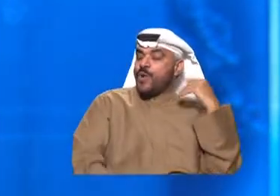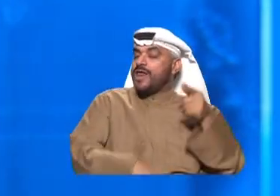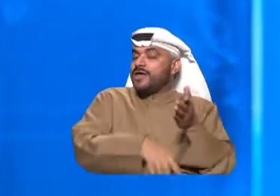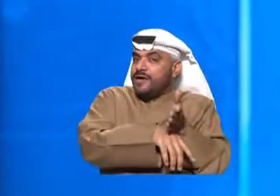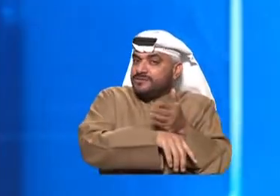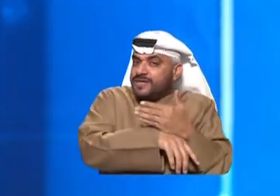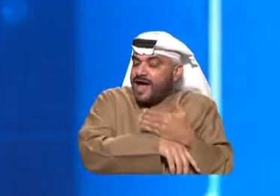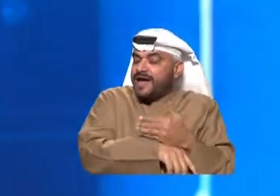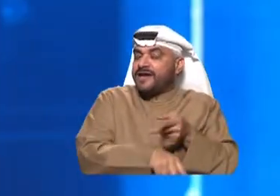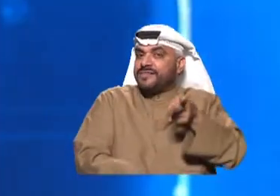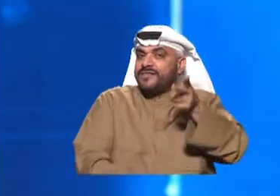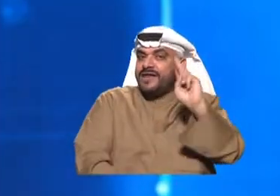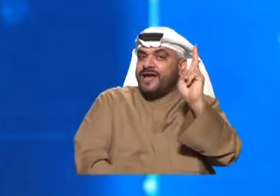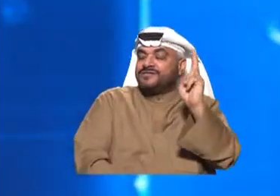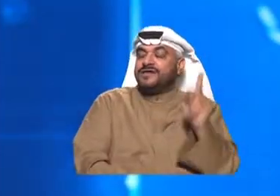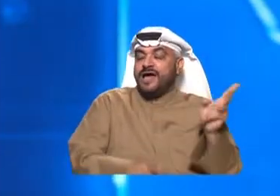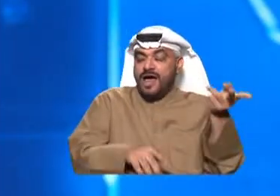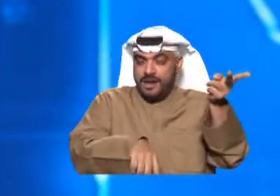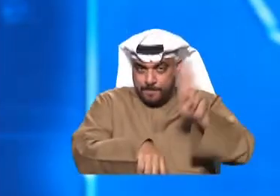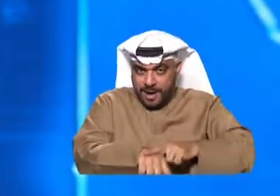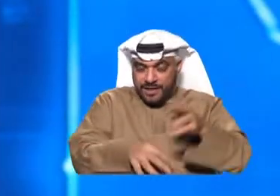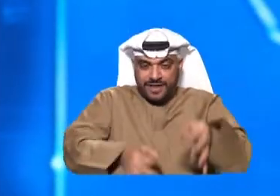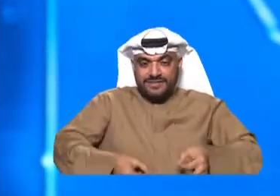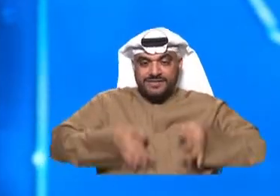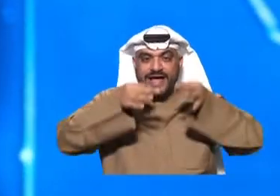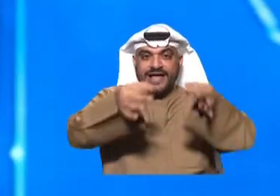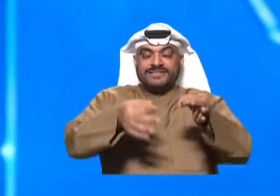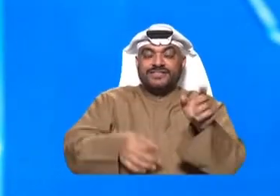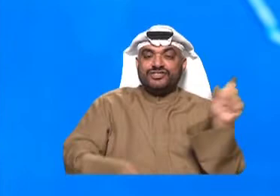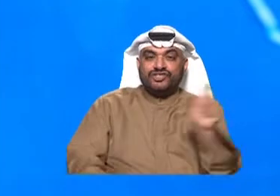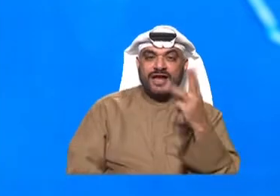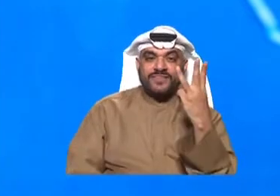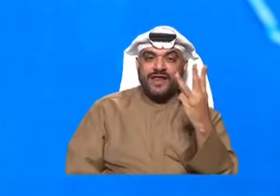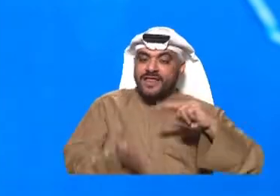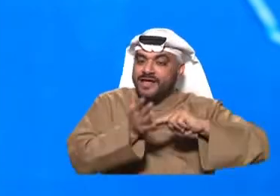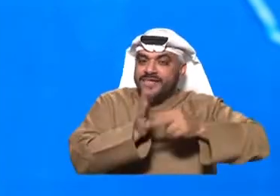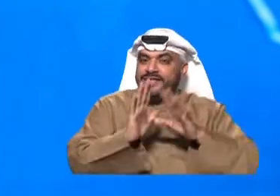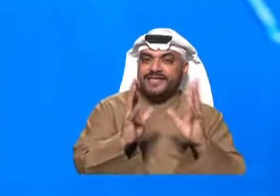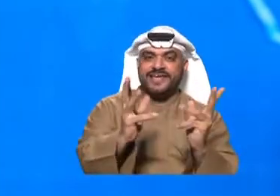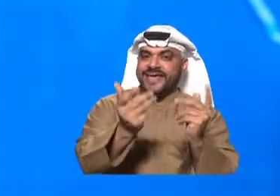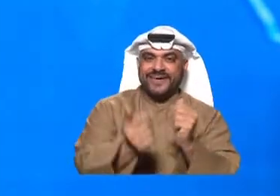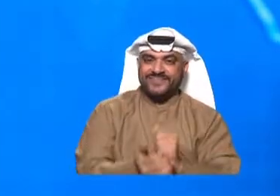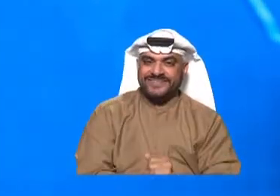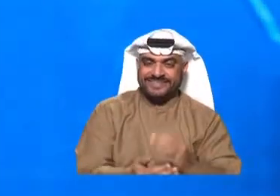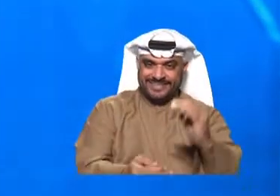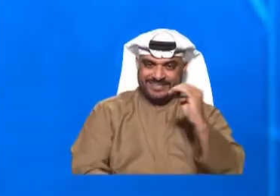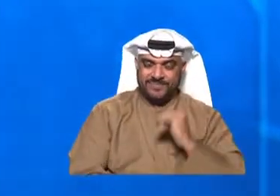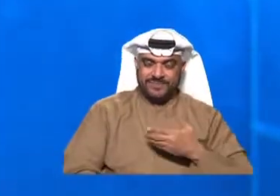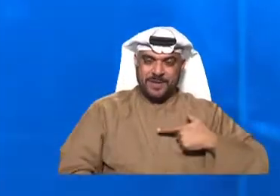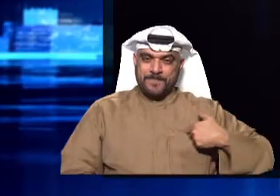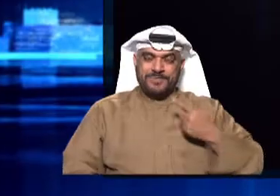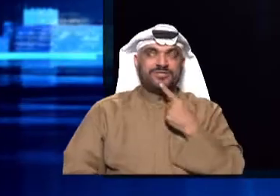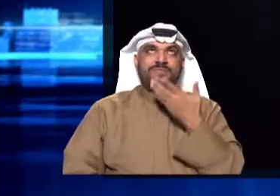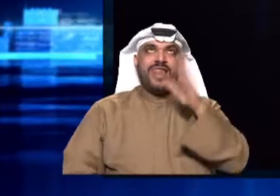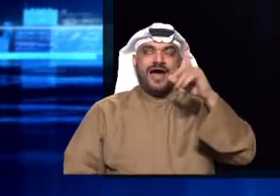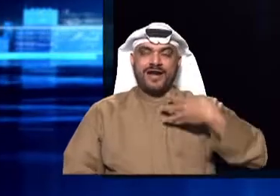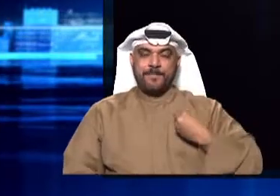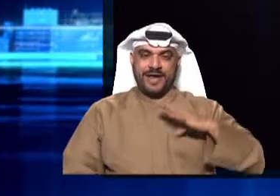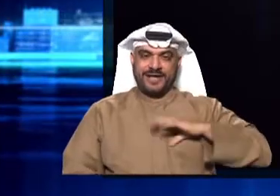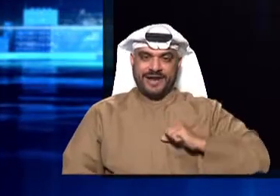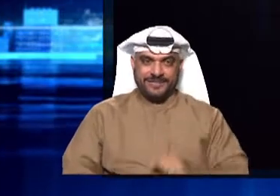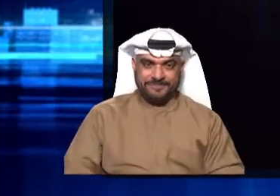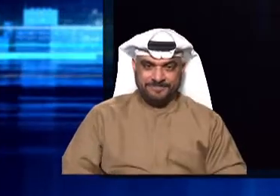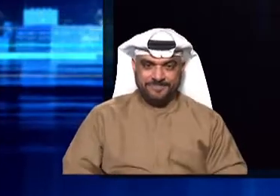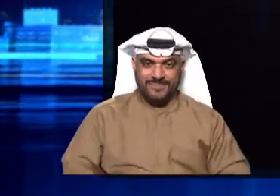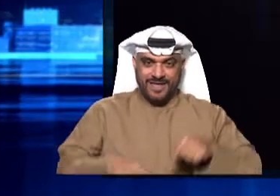بداية أستاذ أحمد، وكيف سيتم إرزاله؟ طبعا بسم الله الرحمن الرحيم، احنا